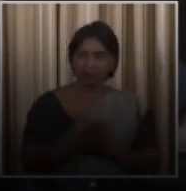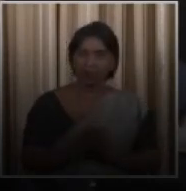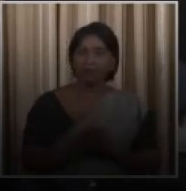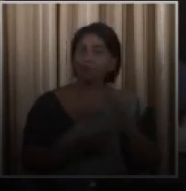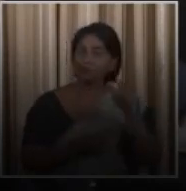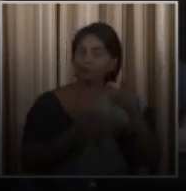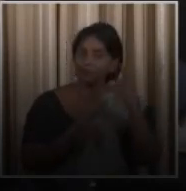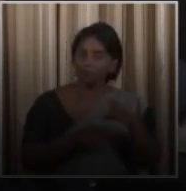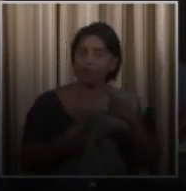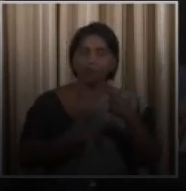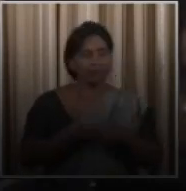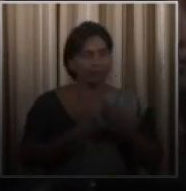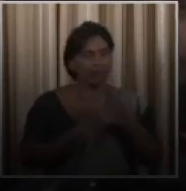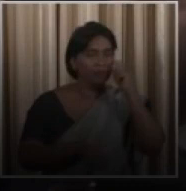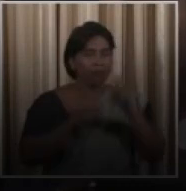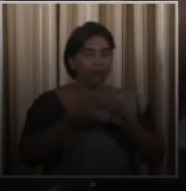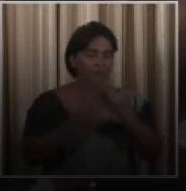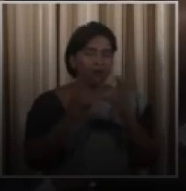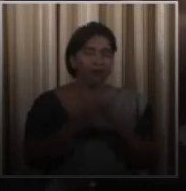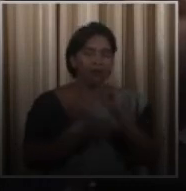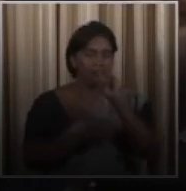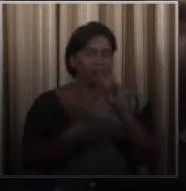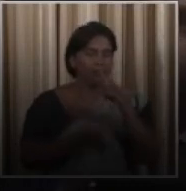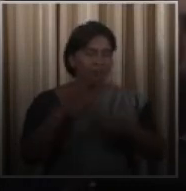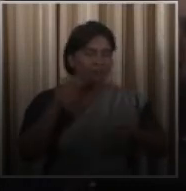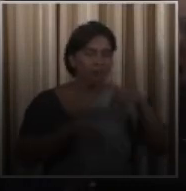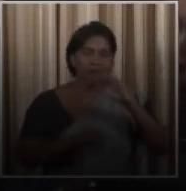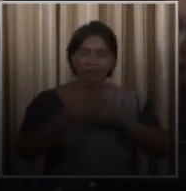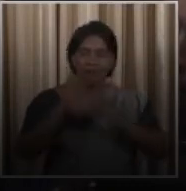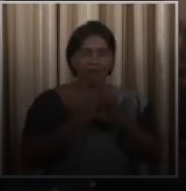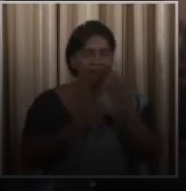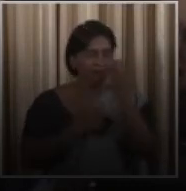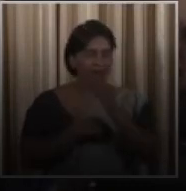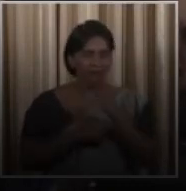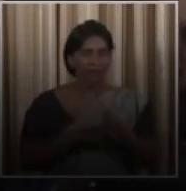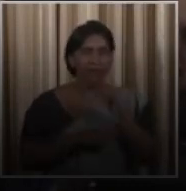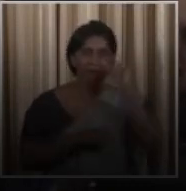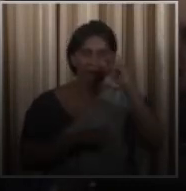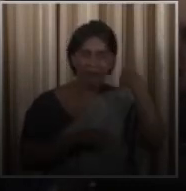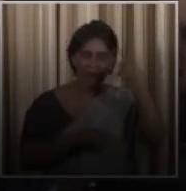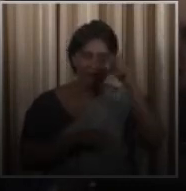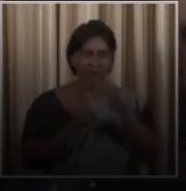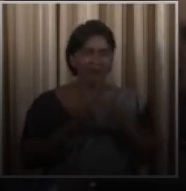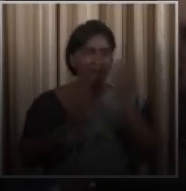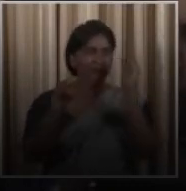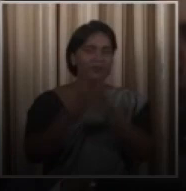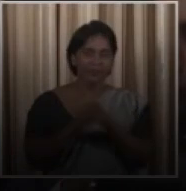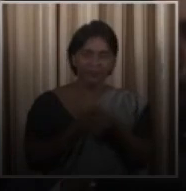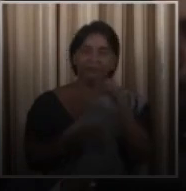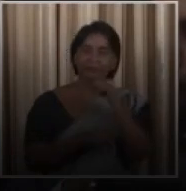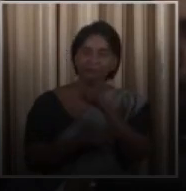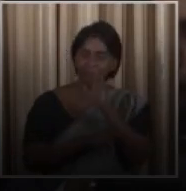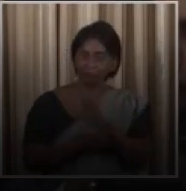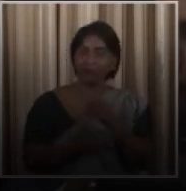ඒක නිසා තමයි මුළු රටේම ජනතාව එකතු වෙලා 62ක ඡන්ද ප්‍රතිශතයක් ලබා දීලා එතුමිය ජනාධිපති කරලා